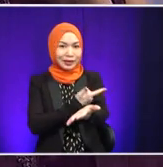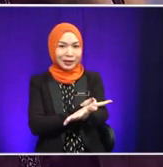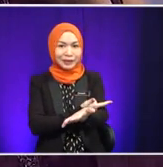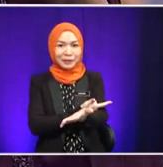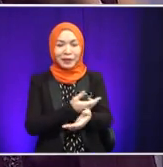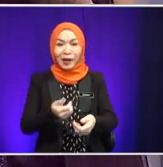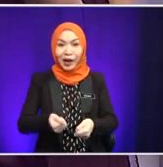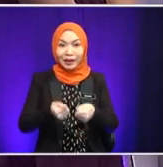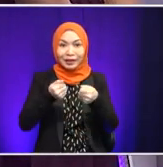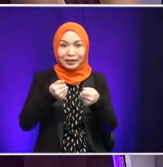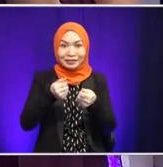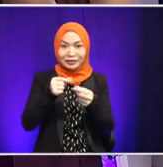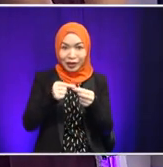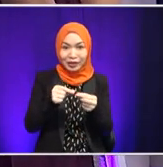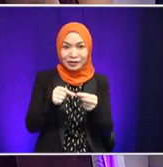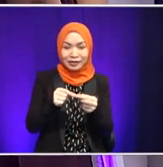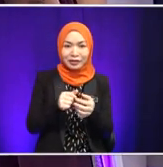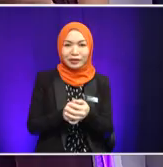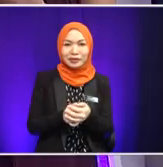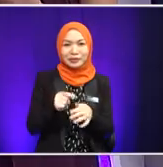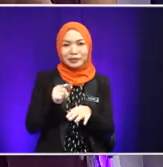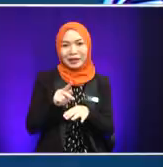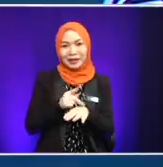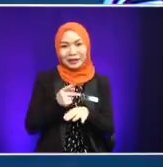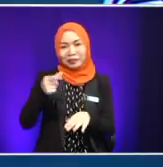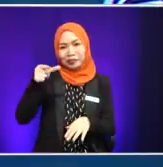kacang pakai chopstick juga